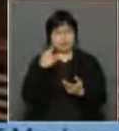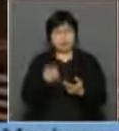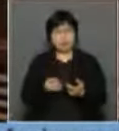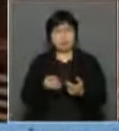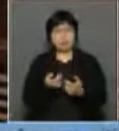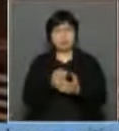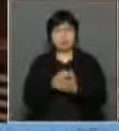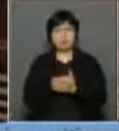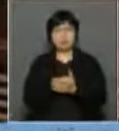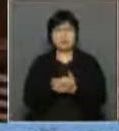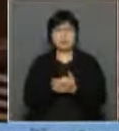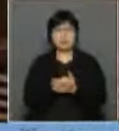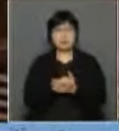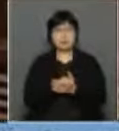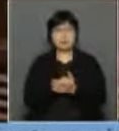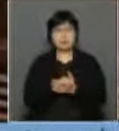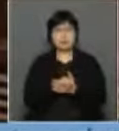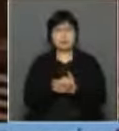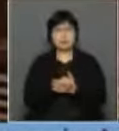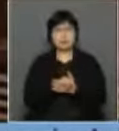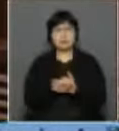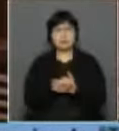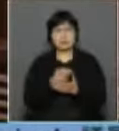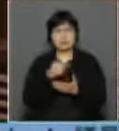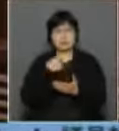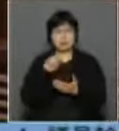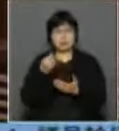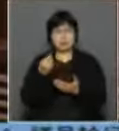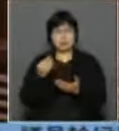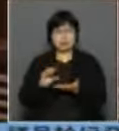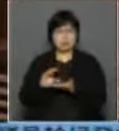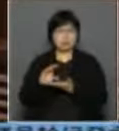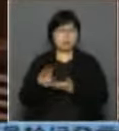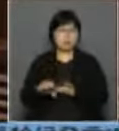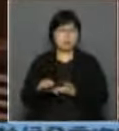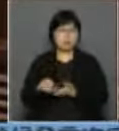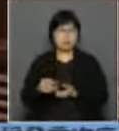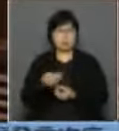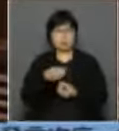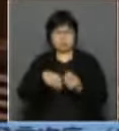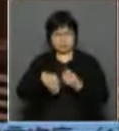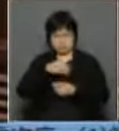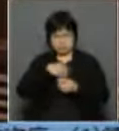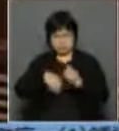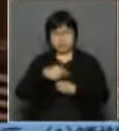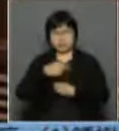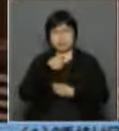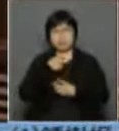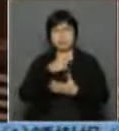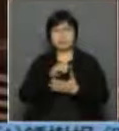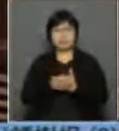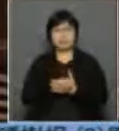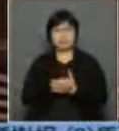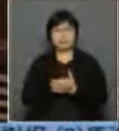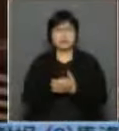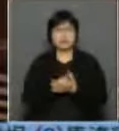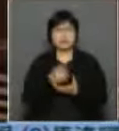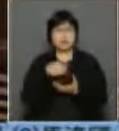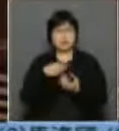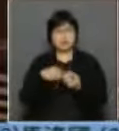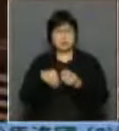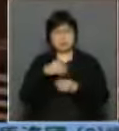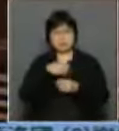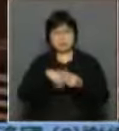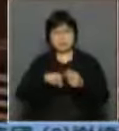了他們要有資金去營運之外呢，還要講營運